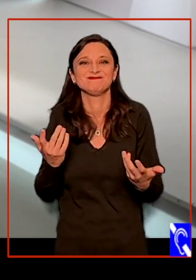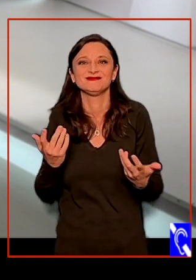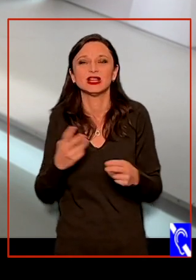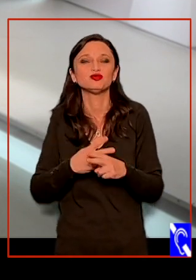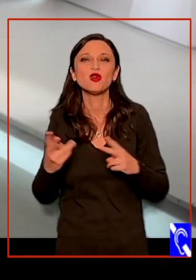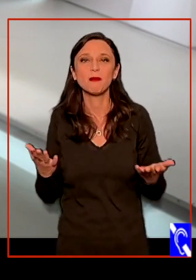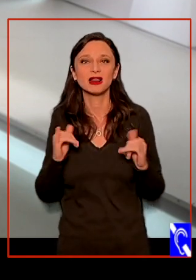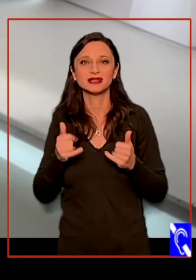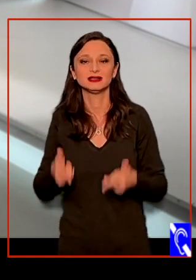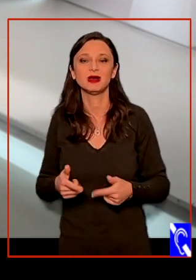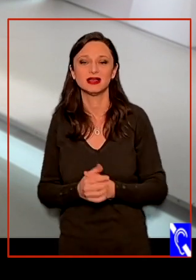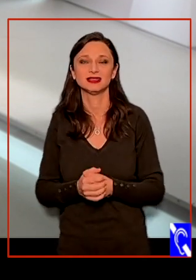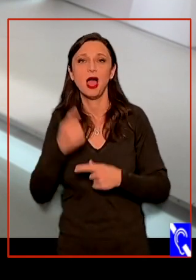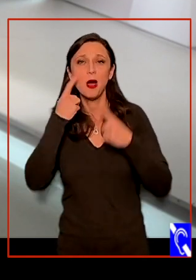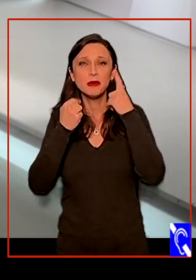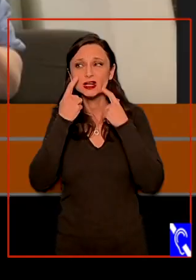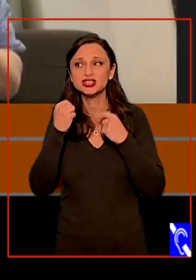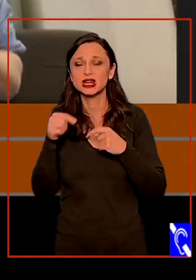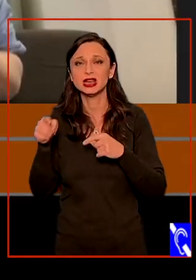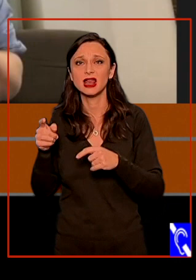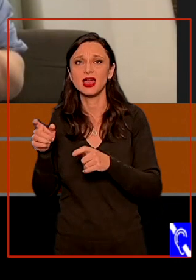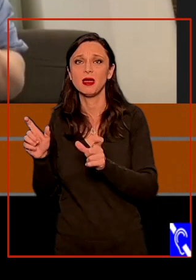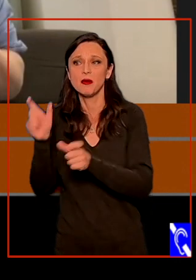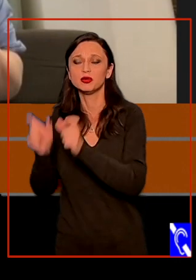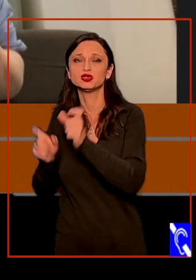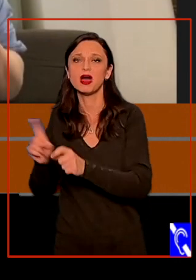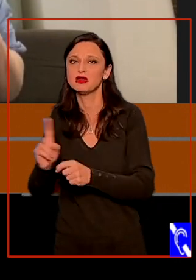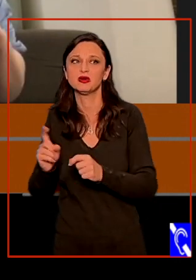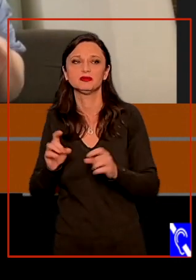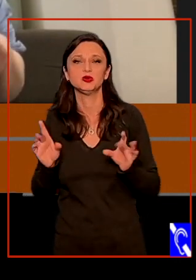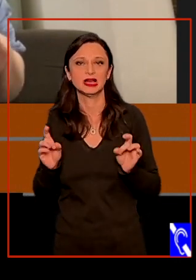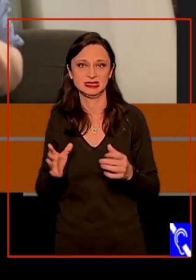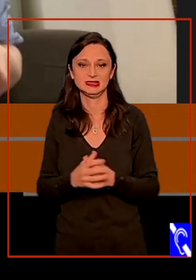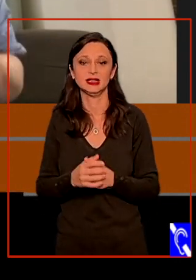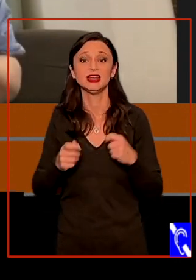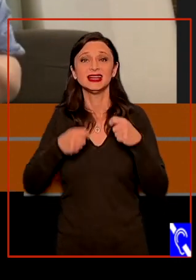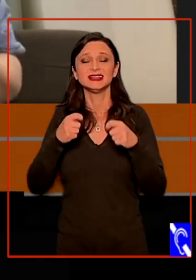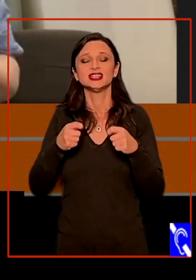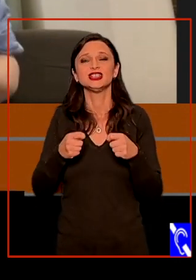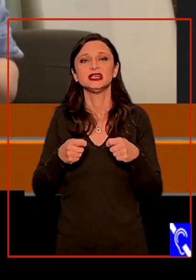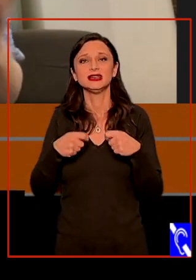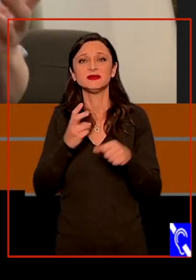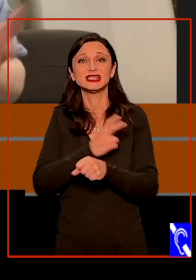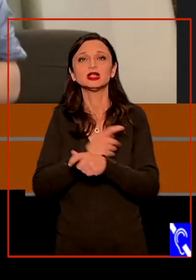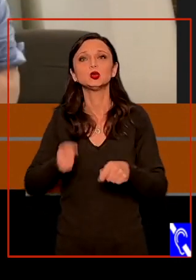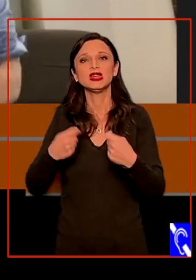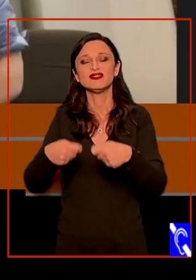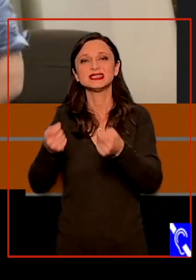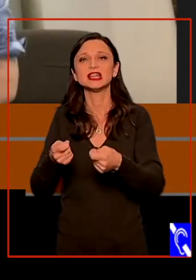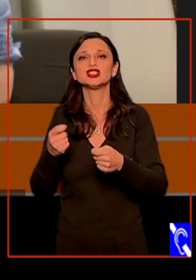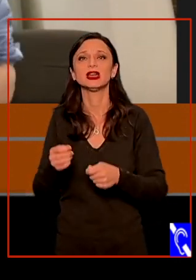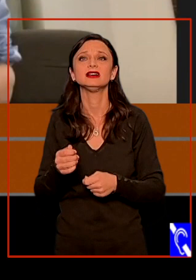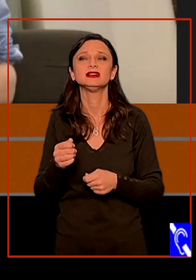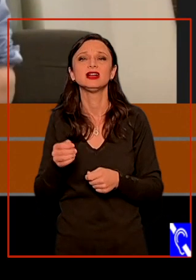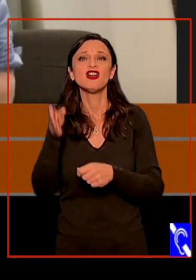blocat acestor oameni, plângerile lor nu există, statul investește în SRL-uri, avem ceea ce sădim, ca să spun